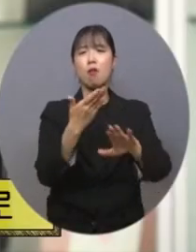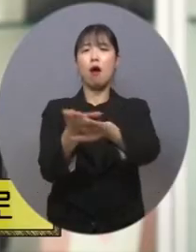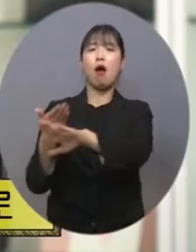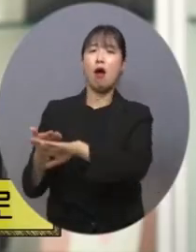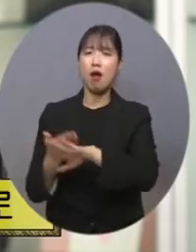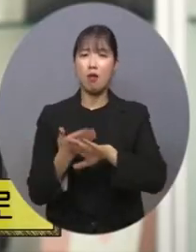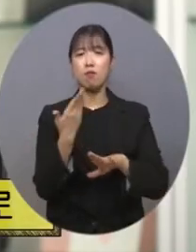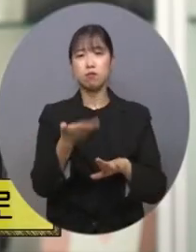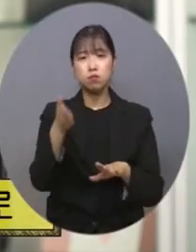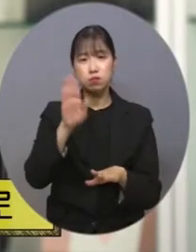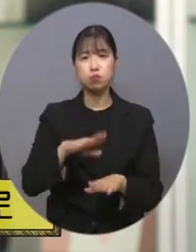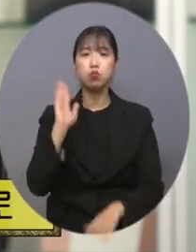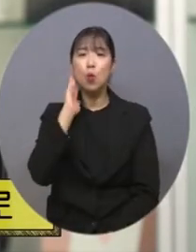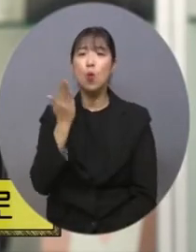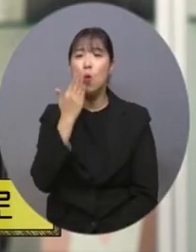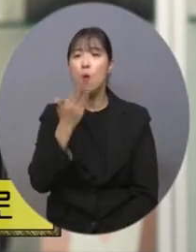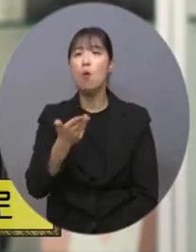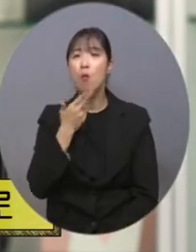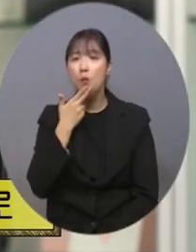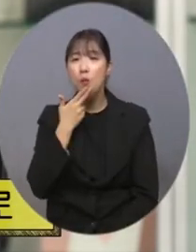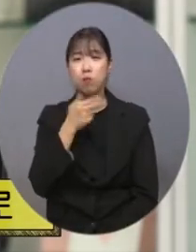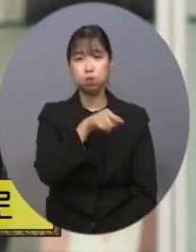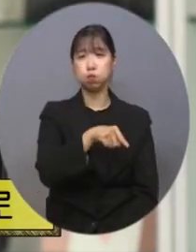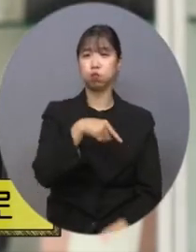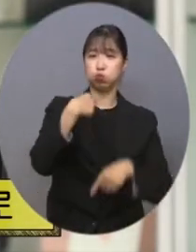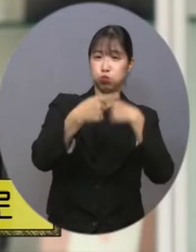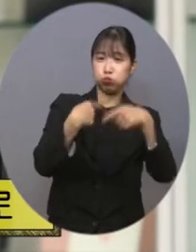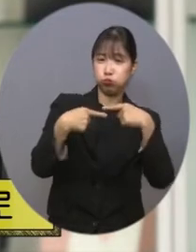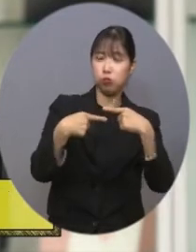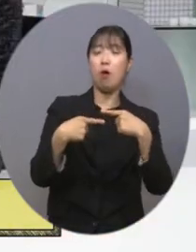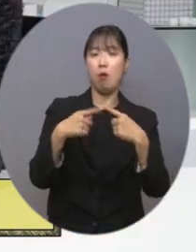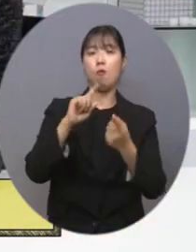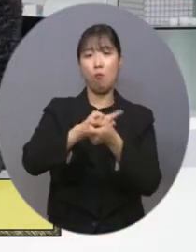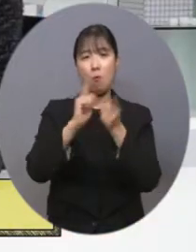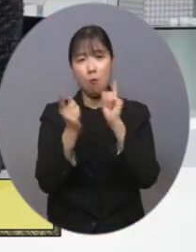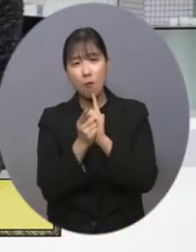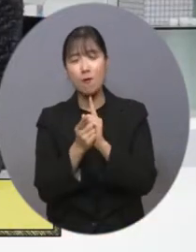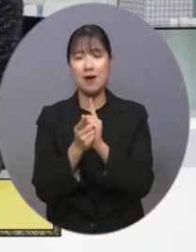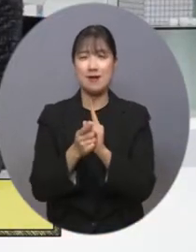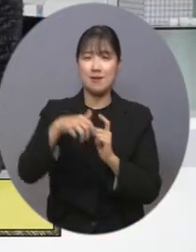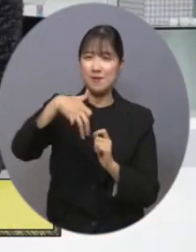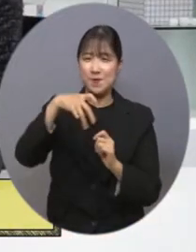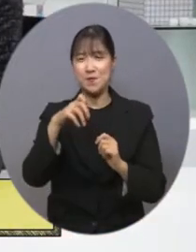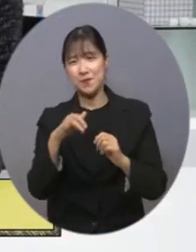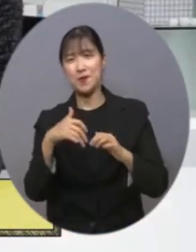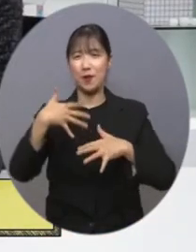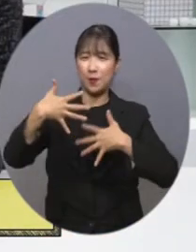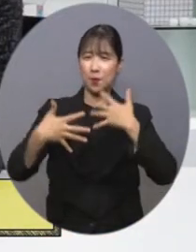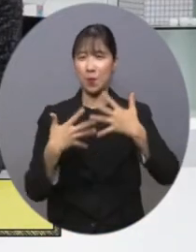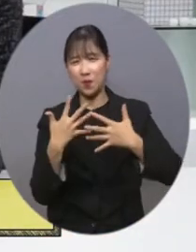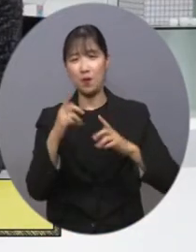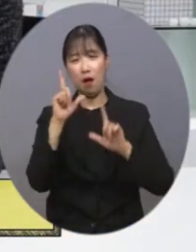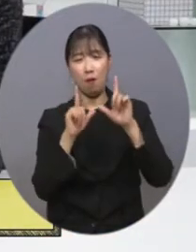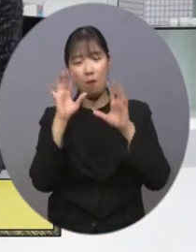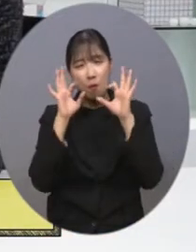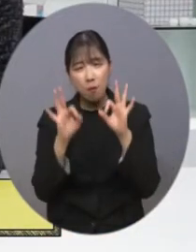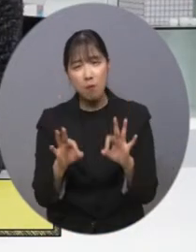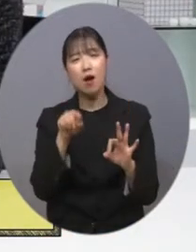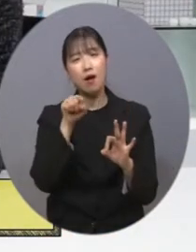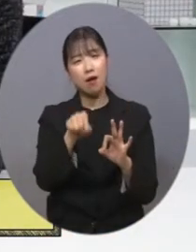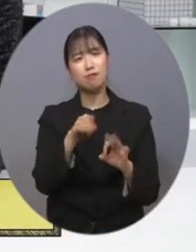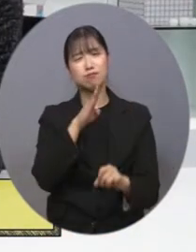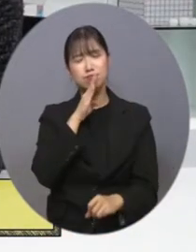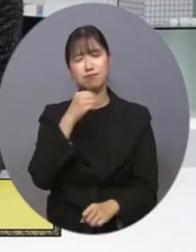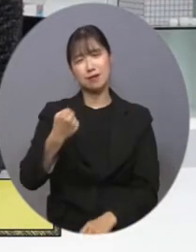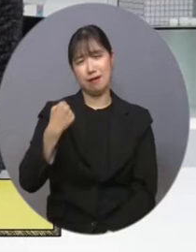분들인데 청각장애인분들이 아니심에도 불구하고 수화를 서로 이렇게 배려하시면서 하시는 게 정말 위드림만의